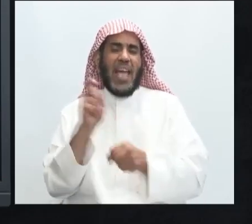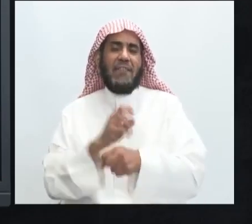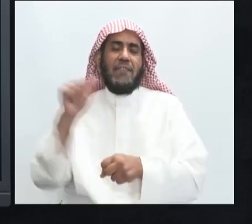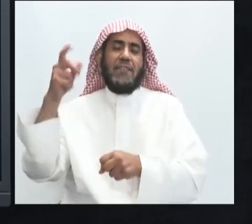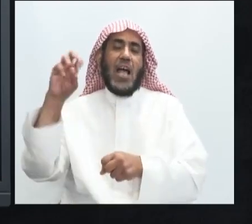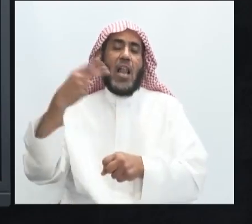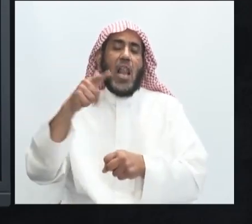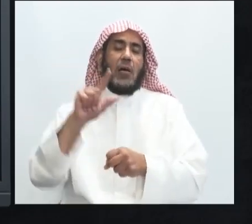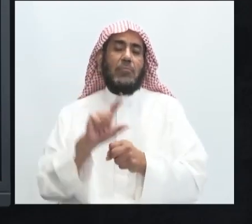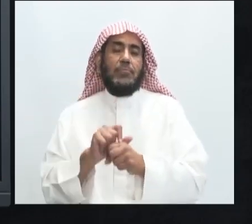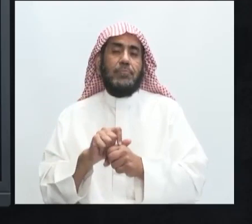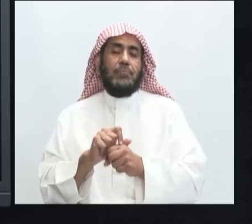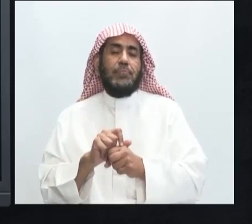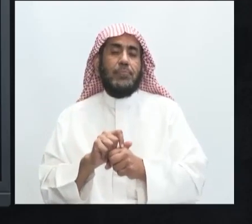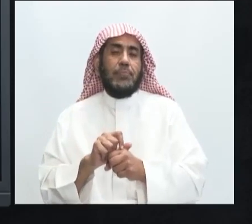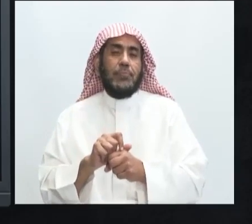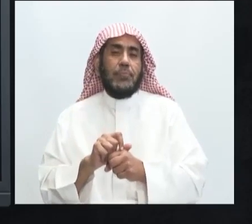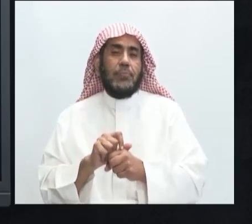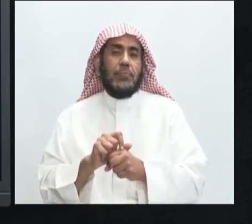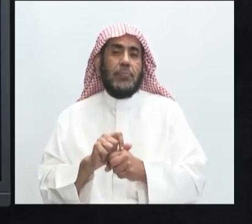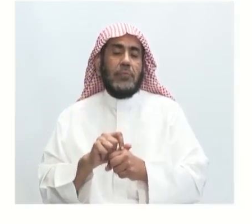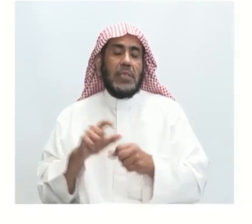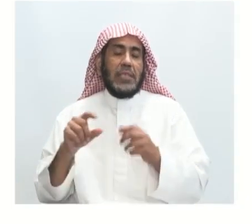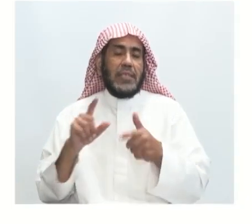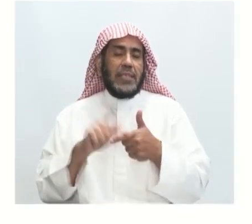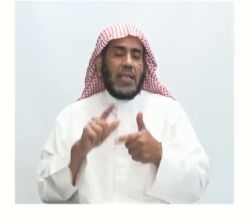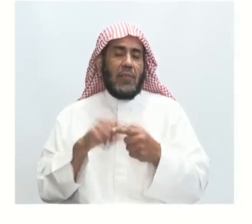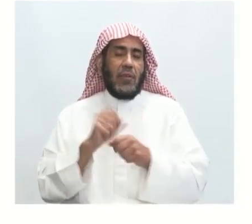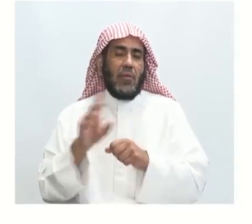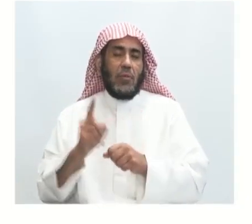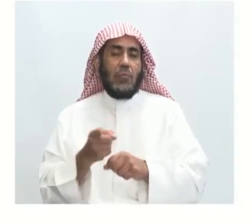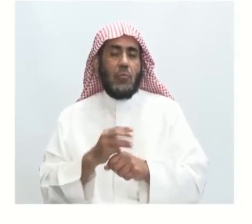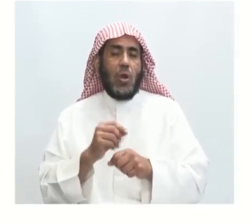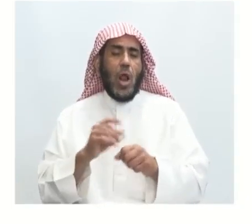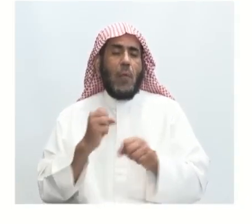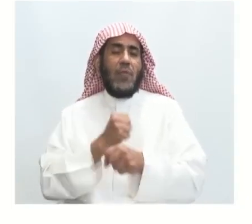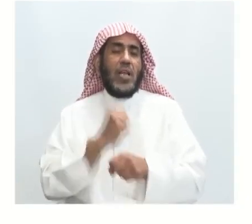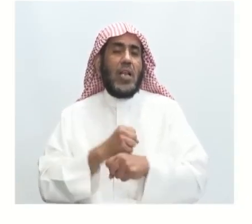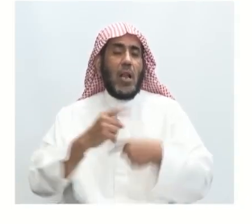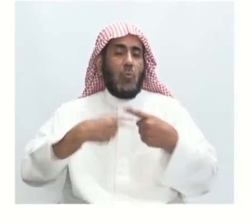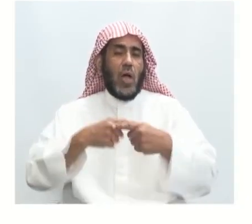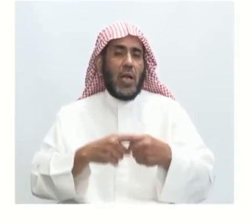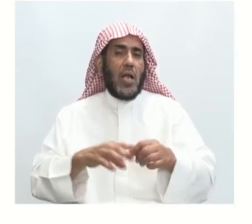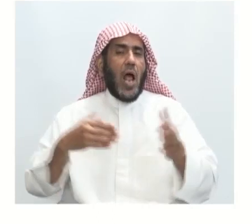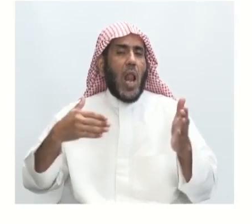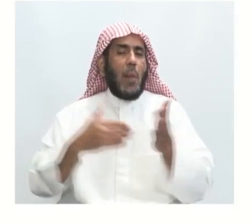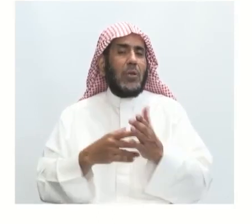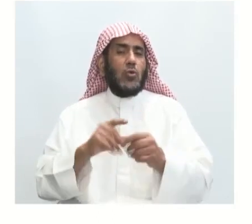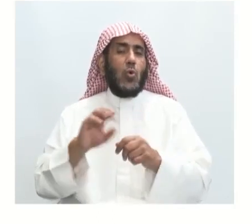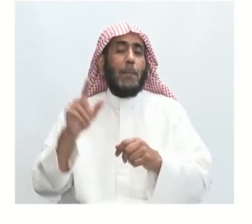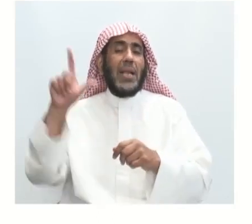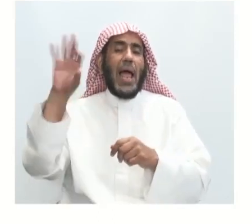بصيغه فعل الامر افعل الصيغه الثانيه لفعل امر صيغه الفعل المضارع المجزوم بلام الامر فعل مضارع